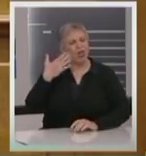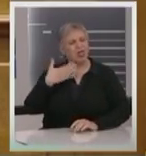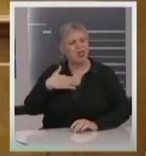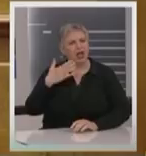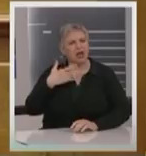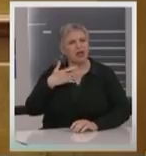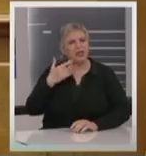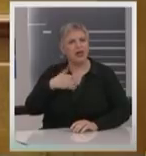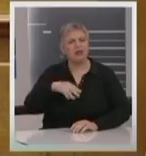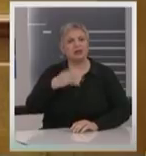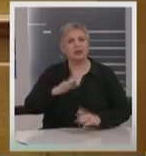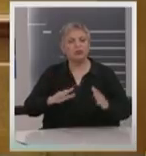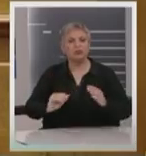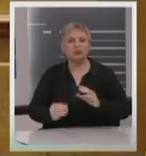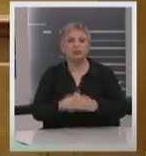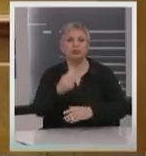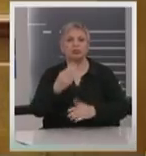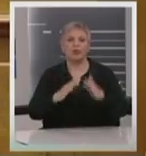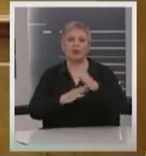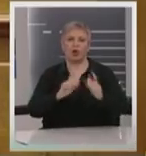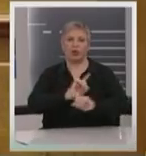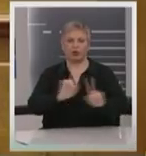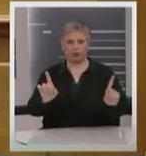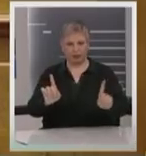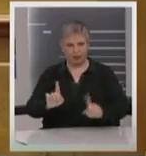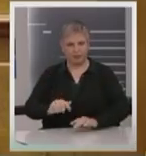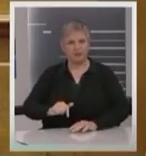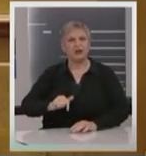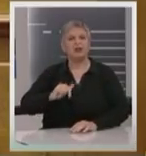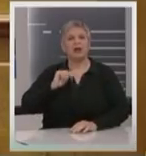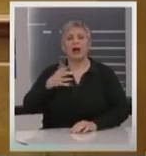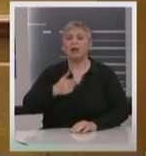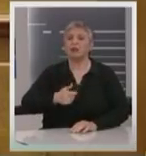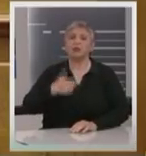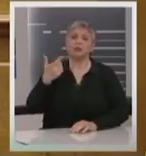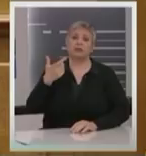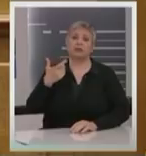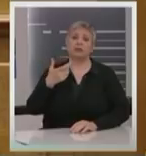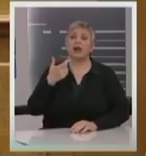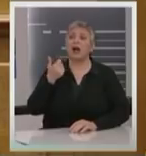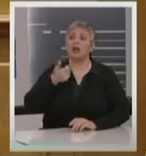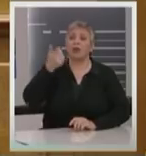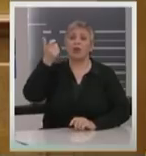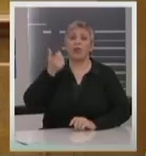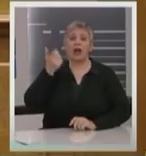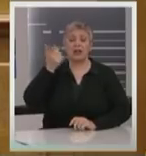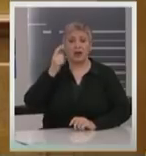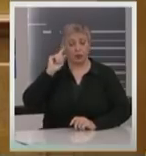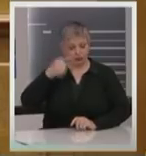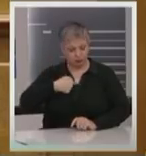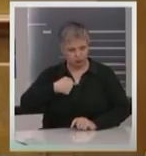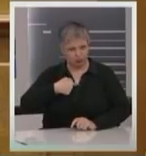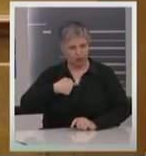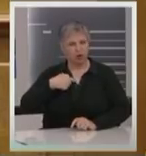προεδρική εκλογή. Και όχι γιατί το ήθελαν οι δανειστές, όπως μας είπε ή όπως